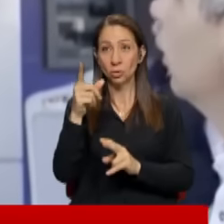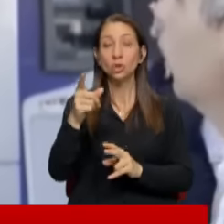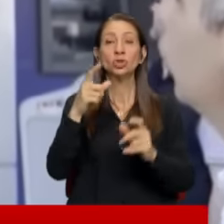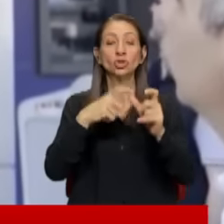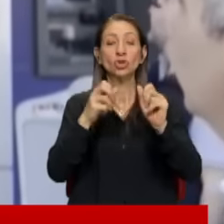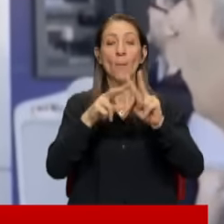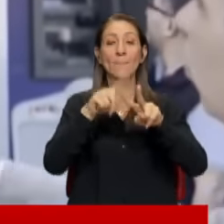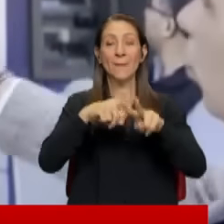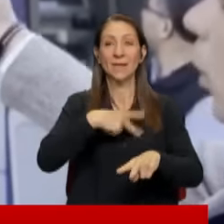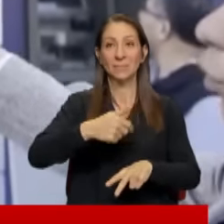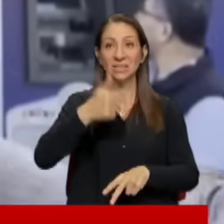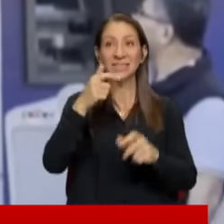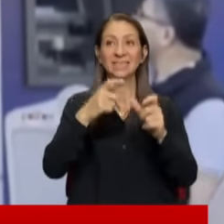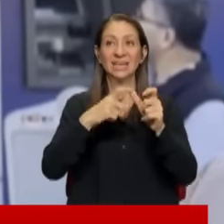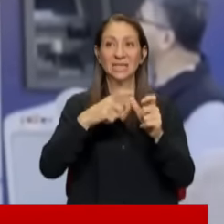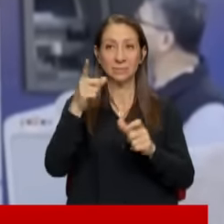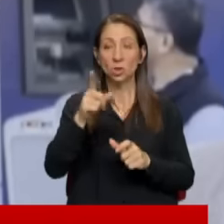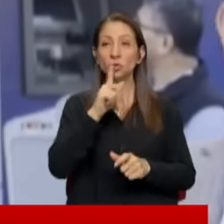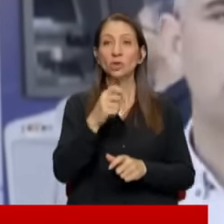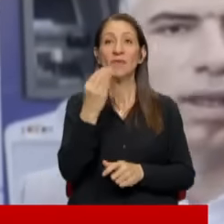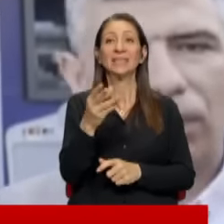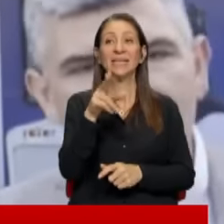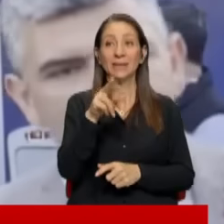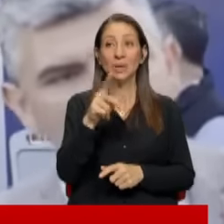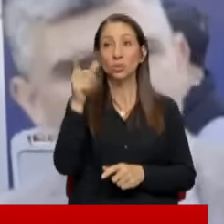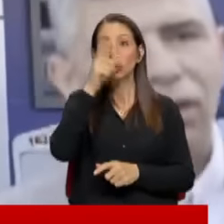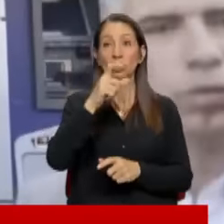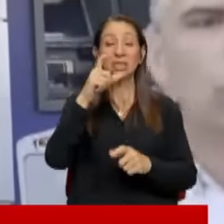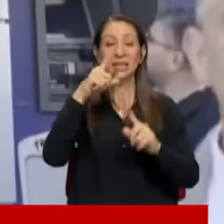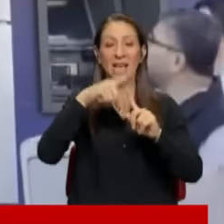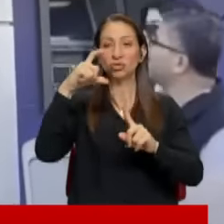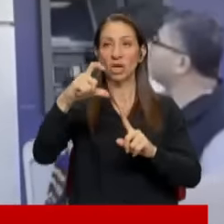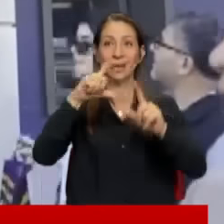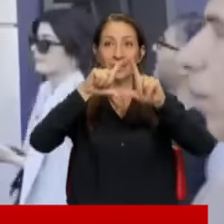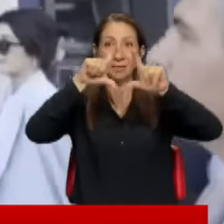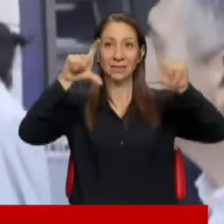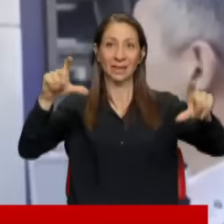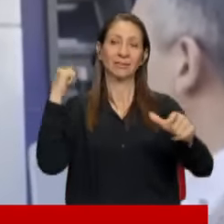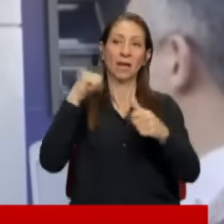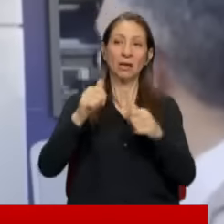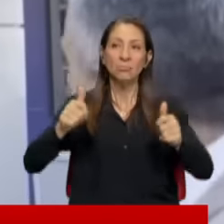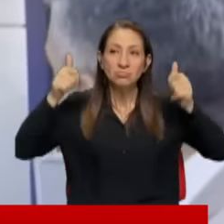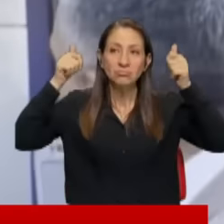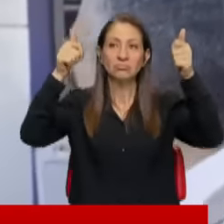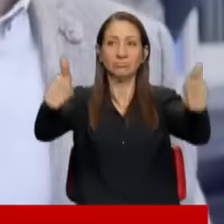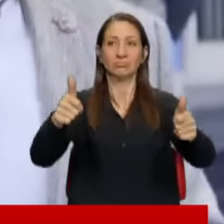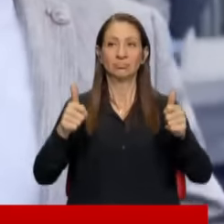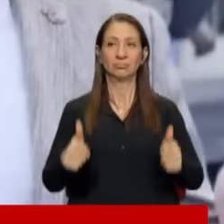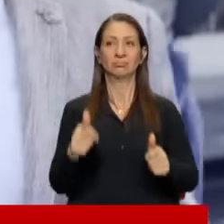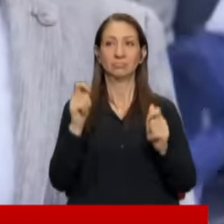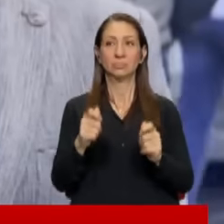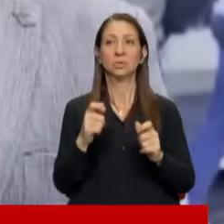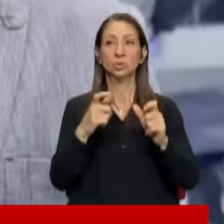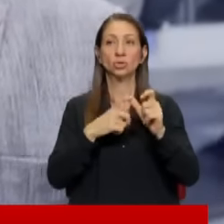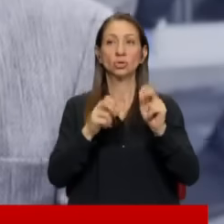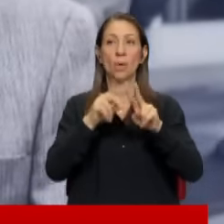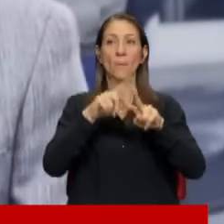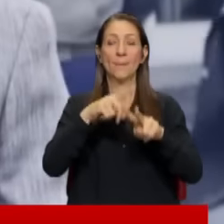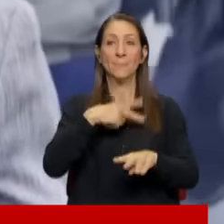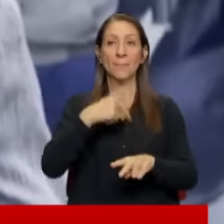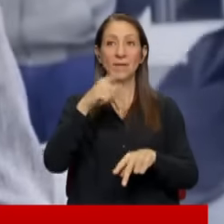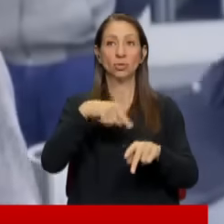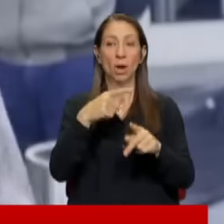Soma Belediye Başkanı Sercan Okur söz verdiği gibi Türkiye Cumhuriyeti tabelasını tekrar astı belediye binasına. Soma Belediyesi'nde